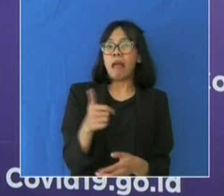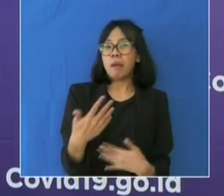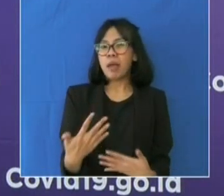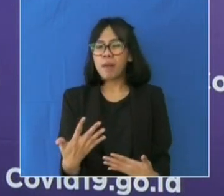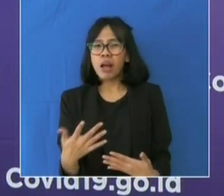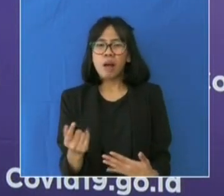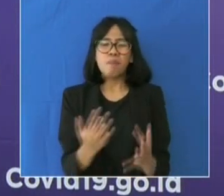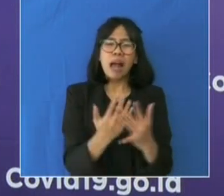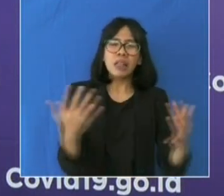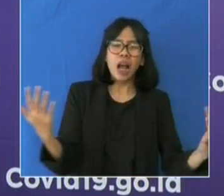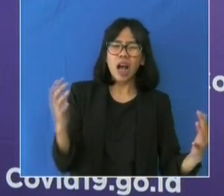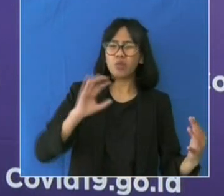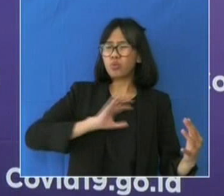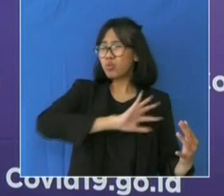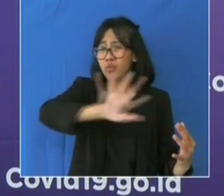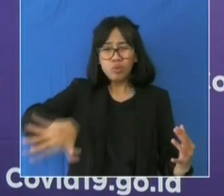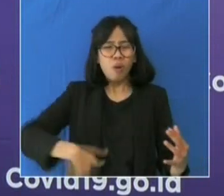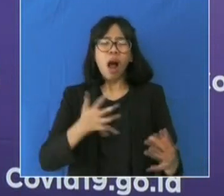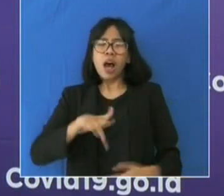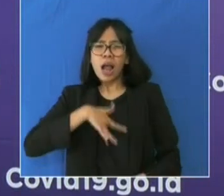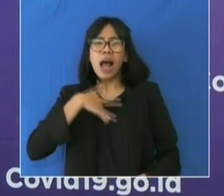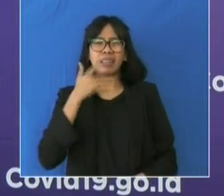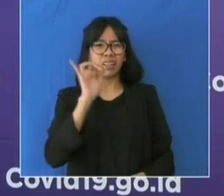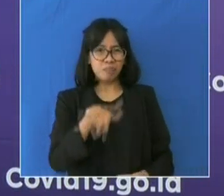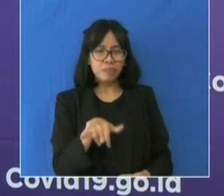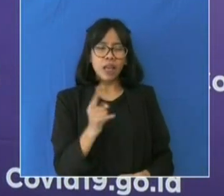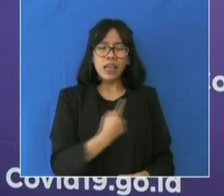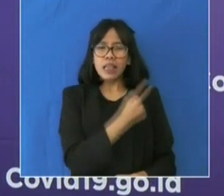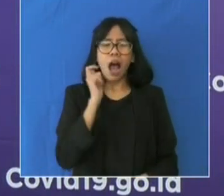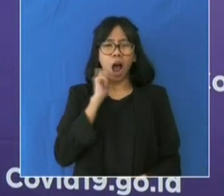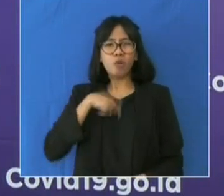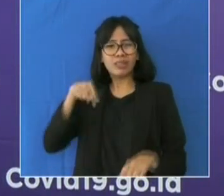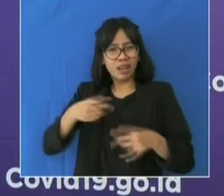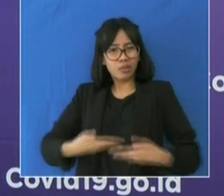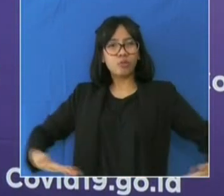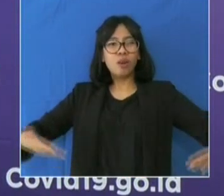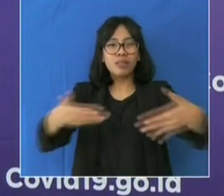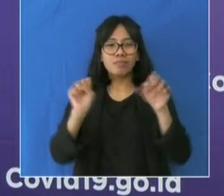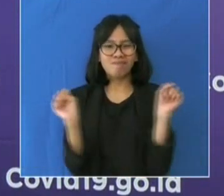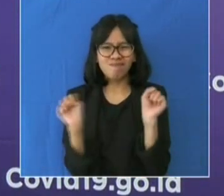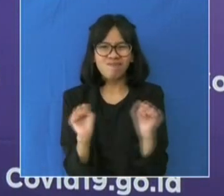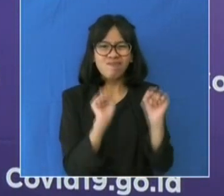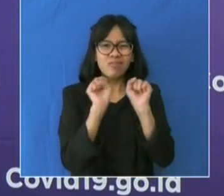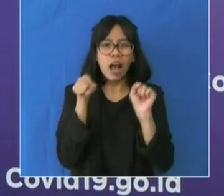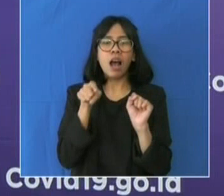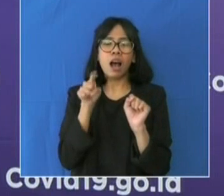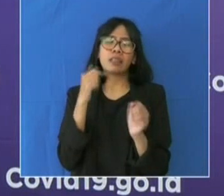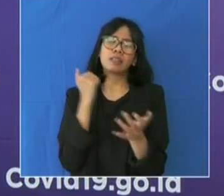yang dirasakan oleh umat di dunia dan kita semua mengakui situasi darurat ini